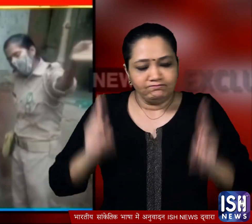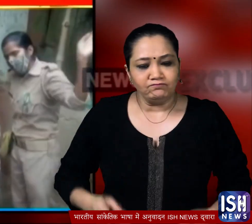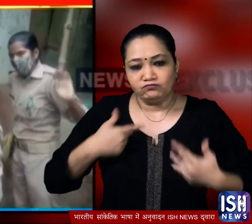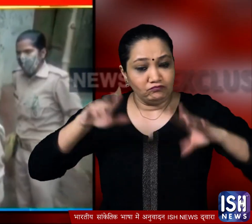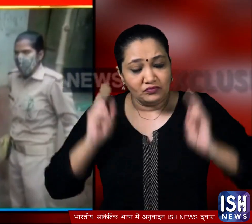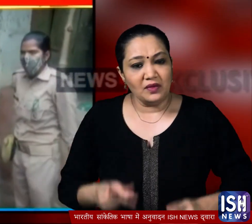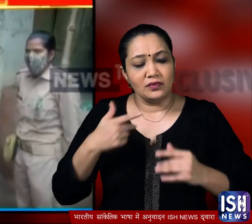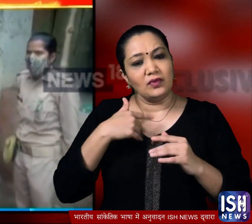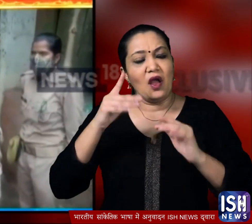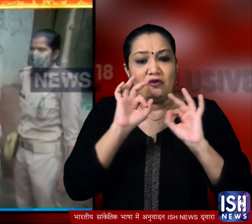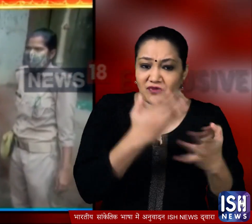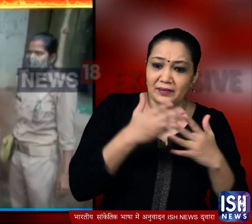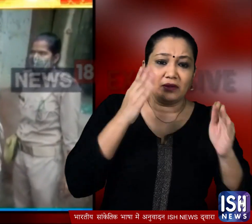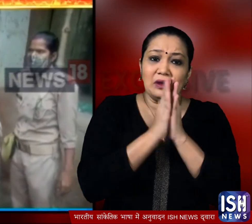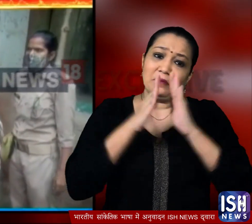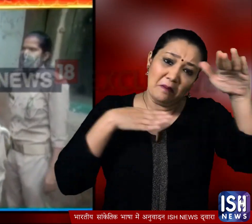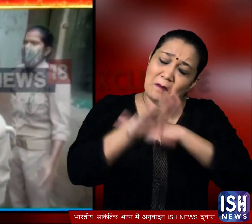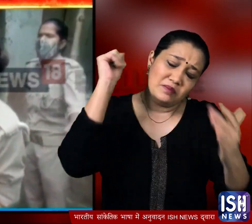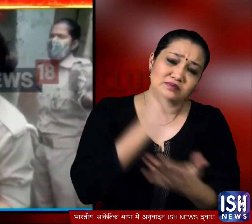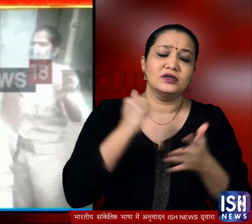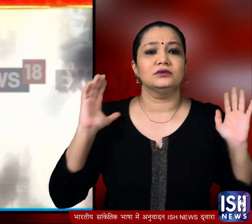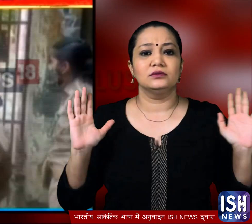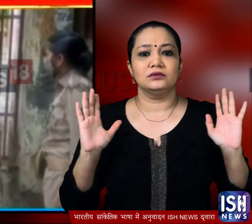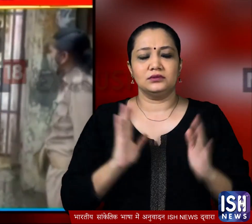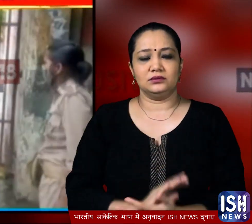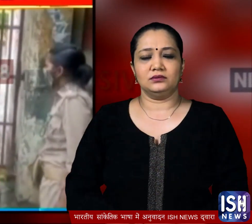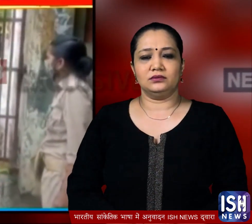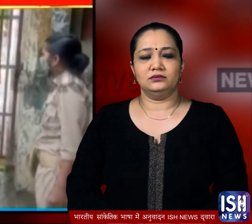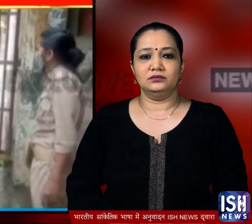जिद करती रही कि उसके परिवार को मंदिर के अंदर जाने दिया जाए।